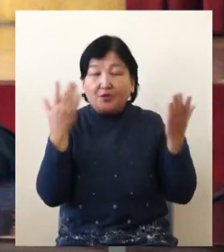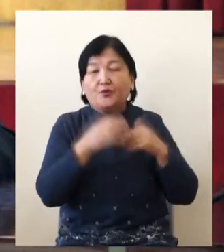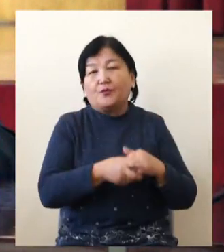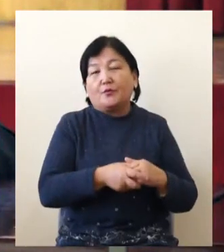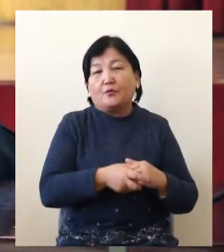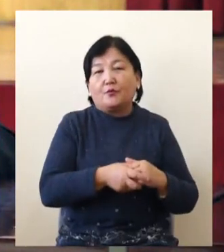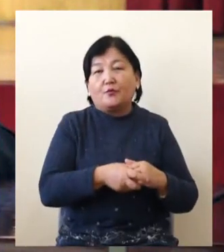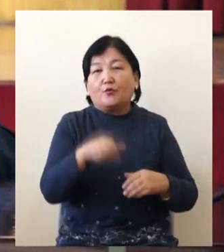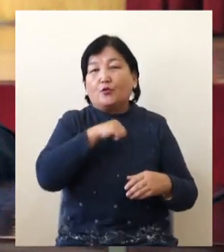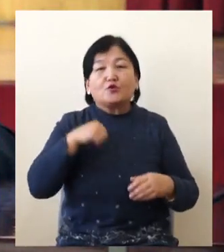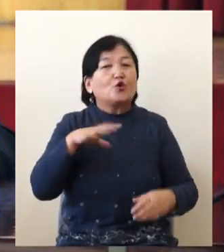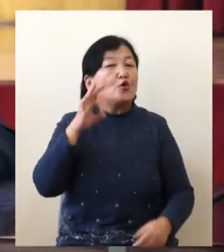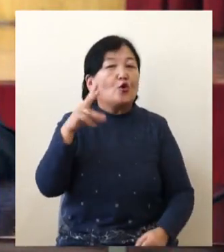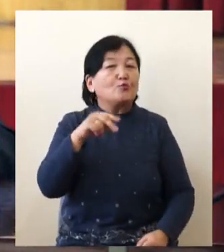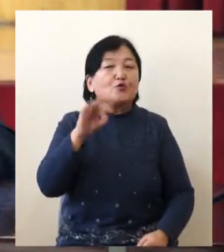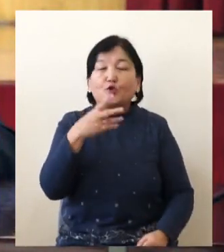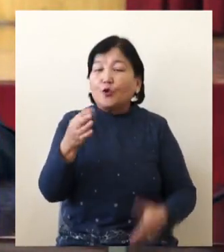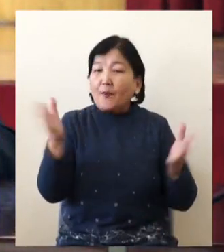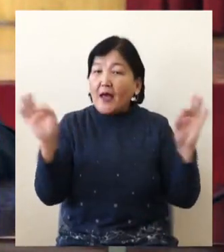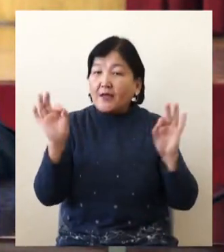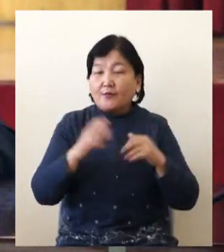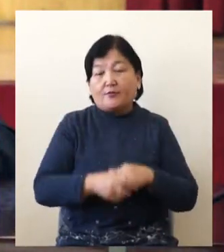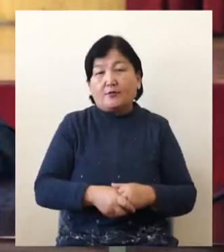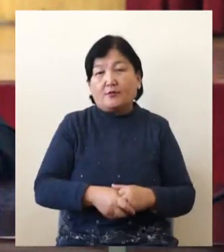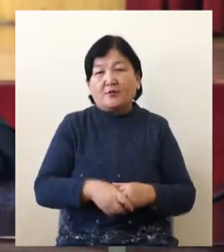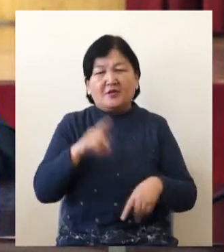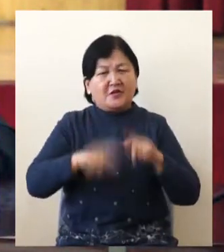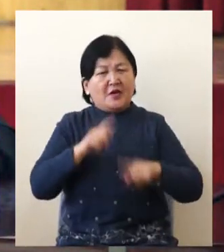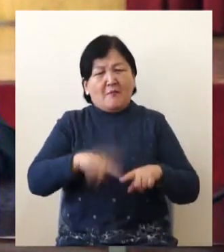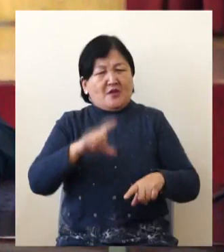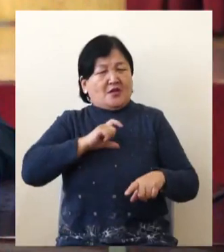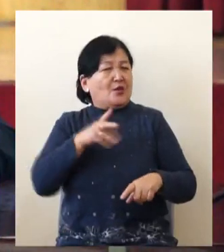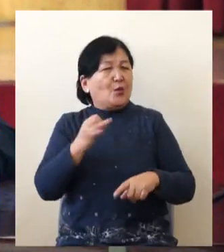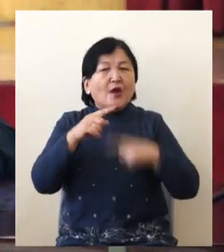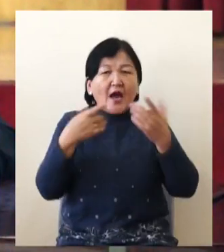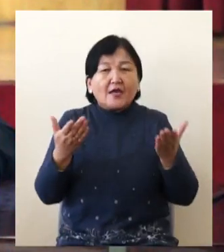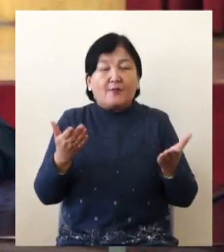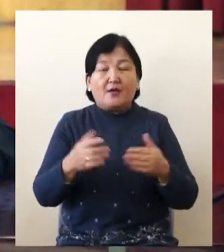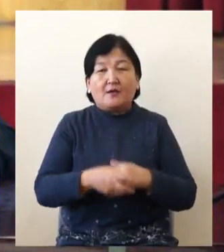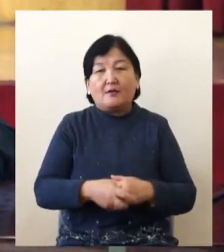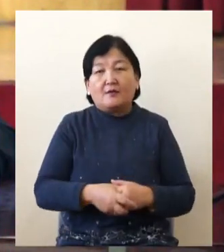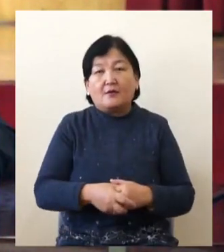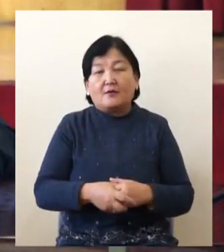Өмч хөрөнгөгүй байгааг нь хамгаалдаггүй. Тэгэхээр ямар эрхийн тухай ярих юм бэ?